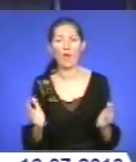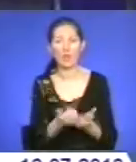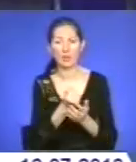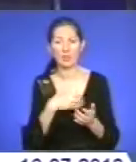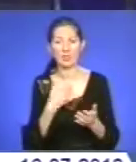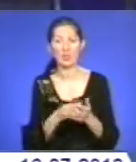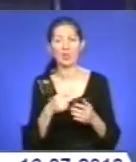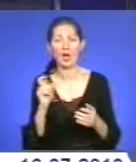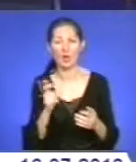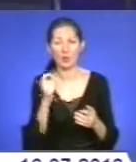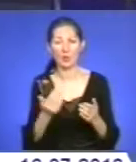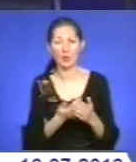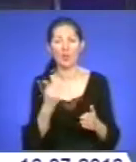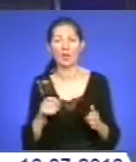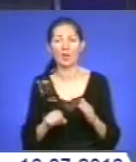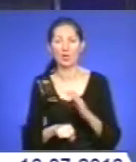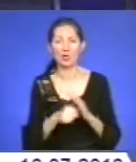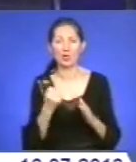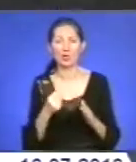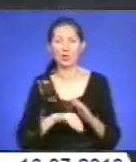від шахраїв – дивіться у сюжеті.